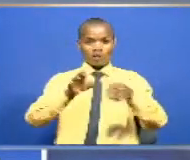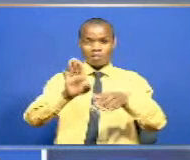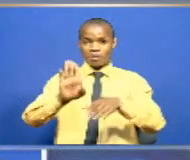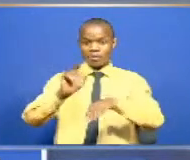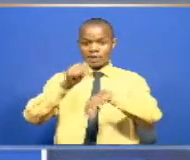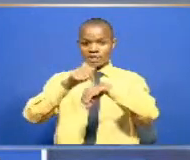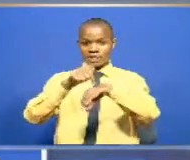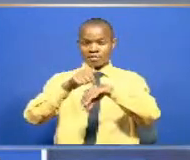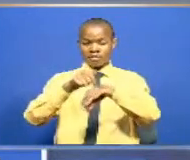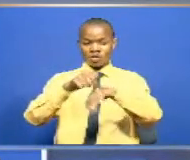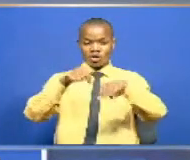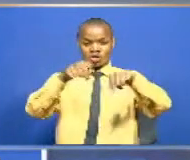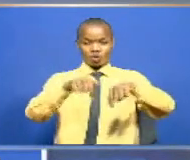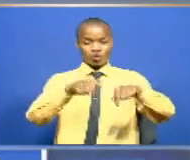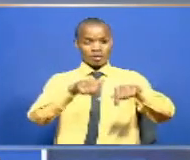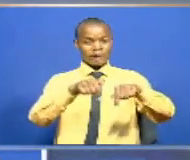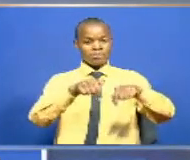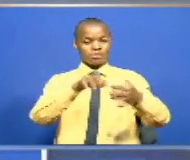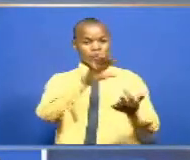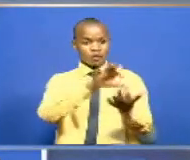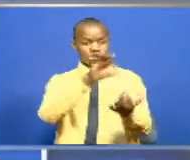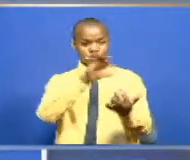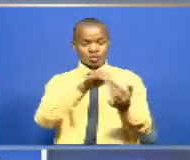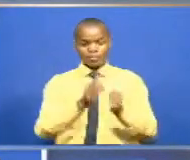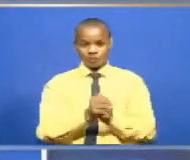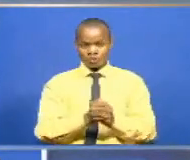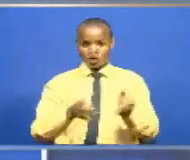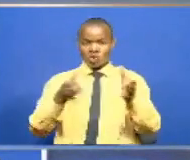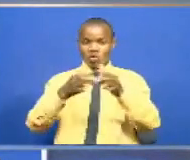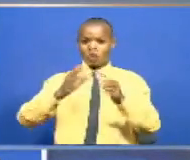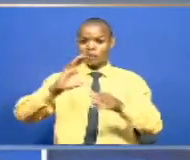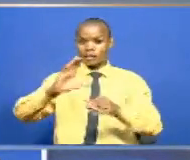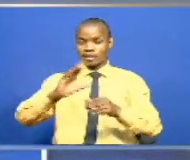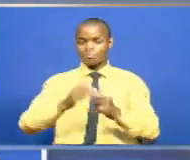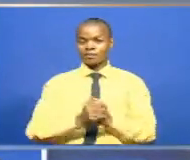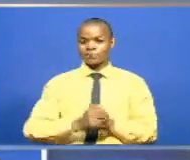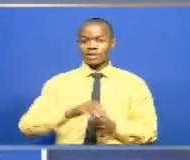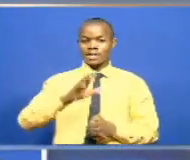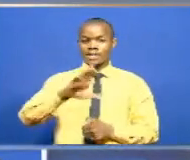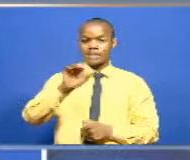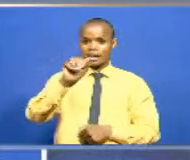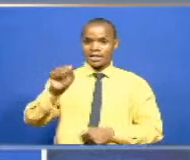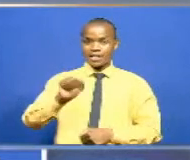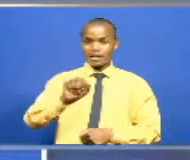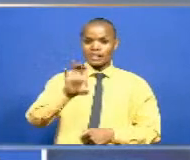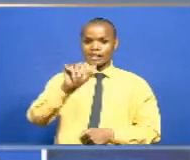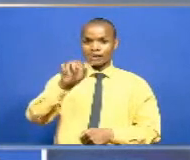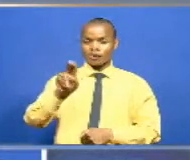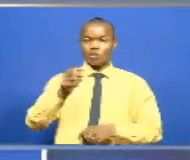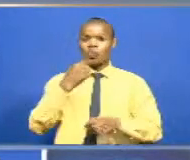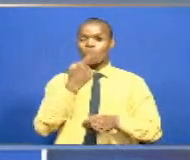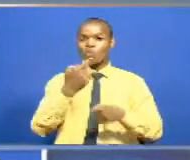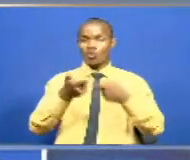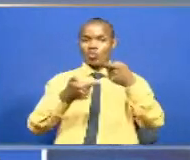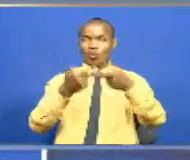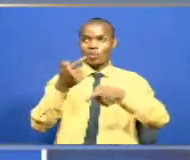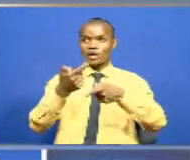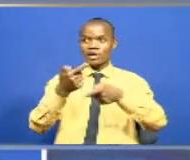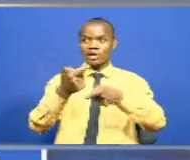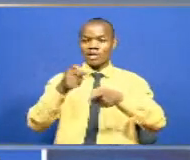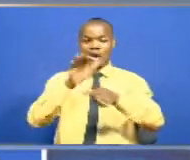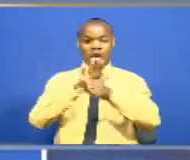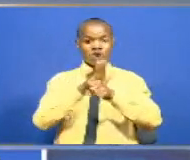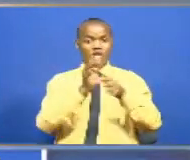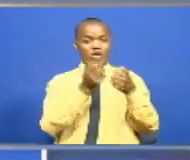draw iliyoandaliwa leo. Katika kundi cha CS Fazienda ambao wameshinda taji zaidi